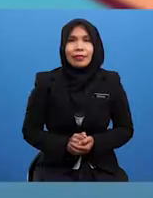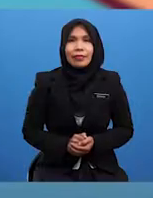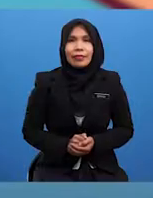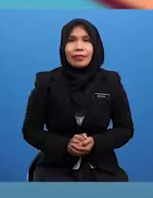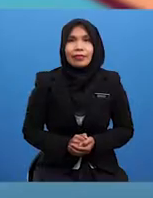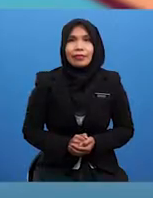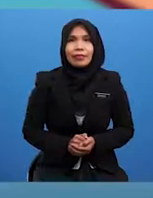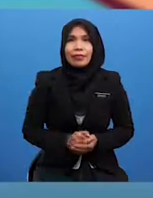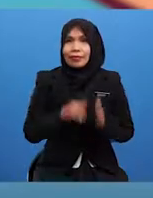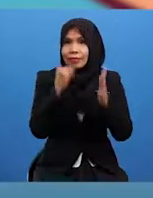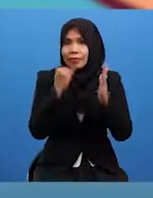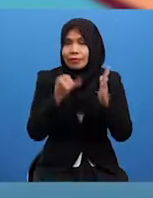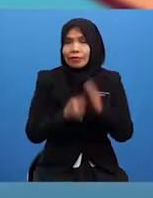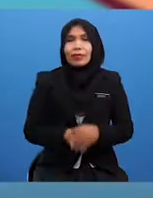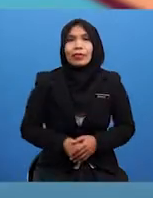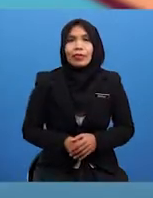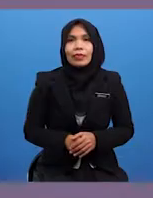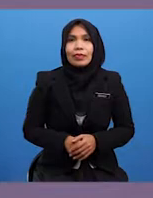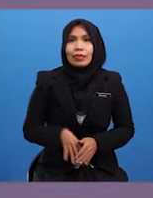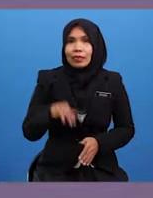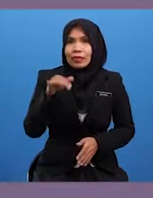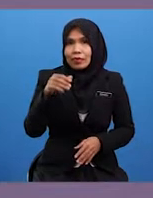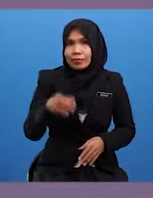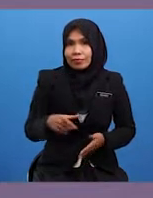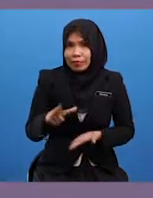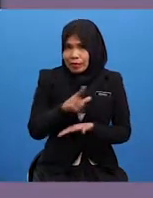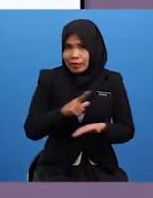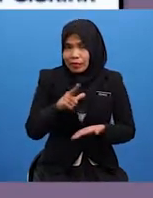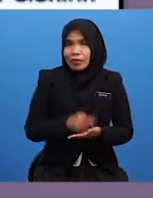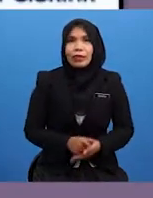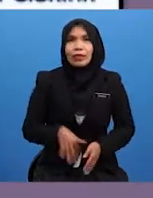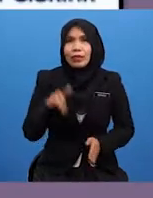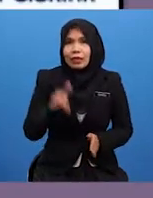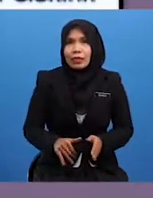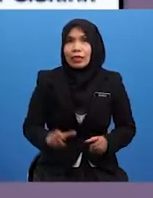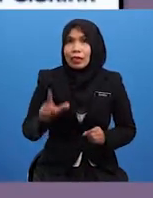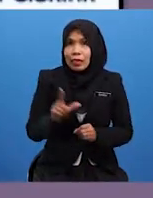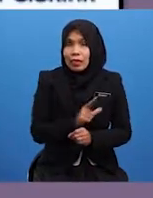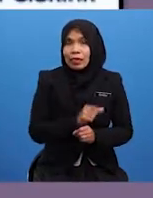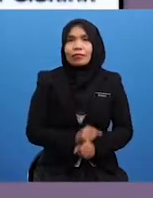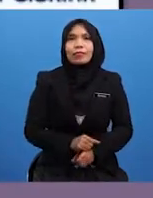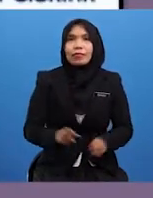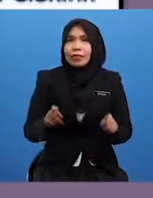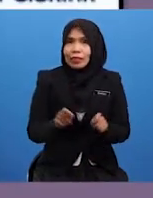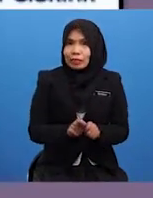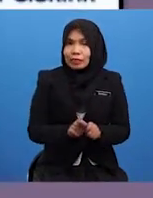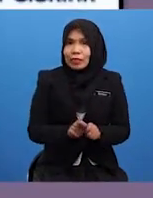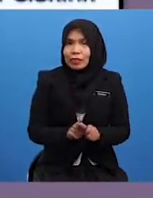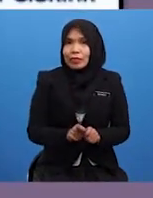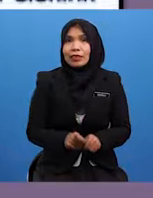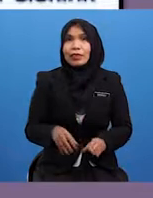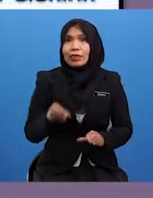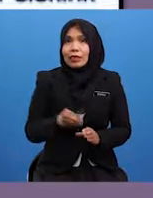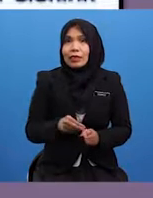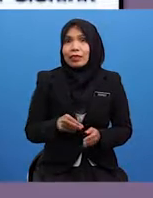Lakaran lita elektrik yang lengkap adalah seperti dalam gambar rajah. Ha, pastikan